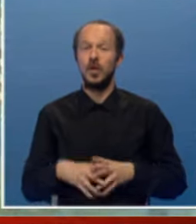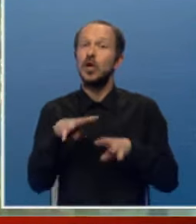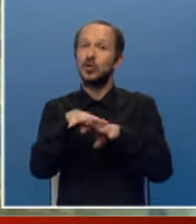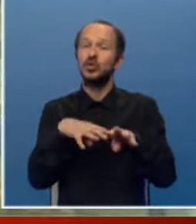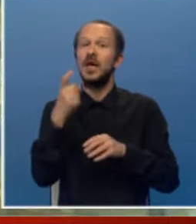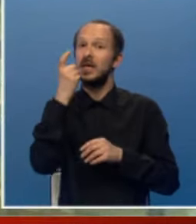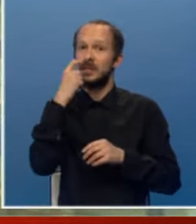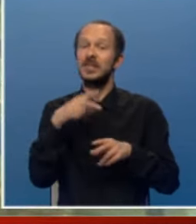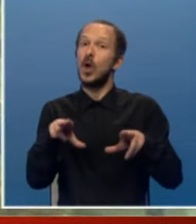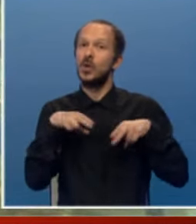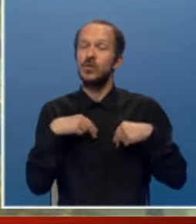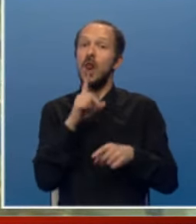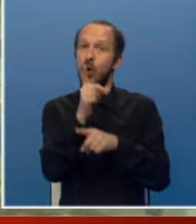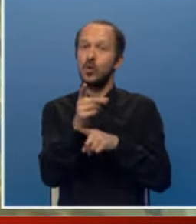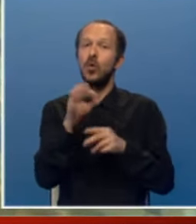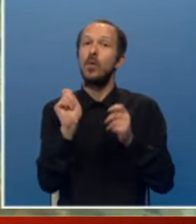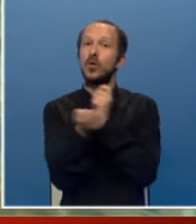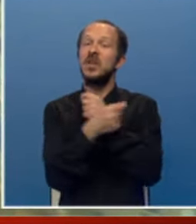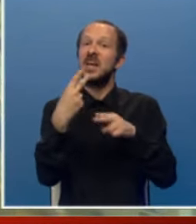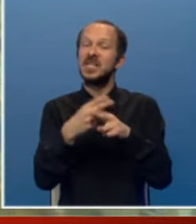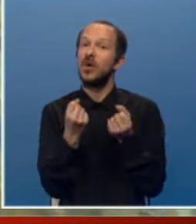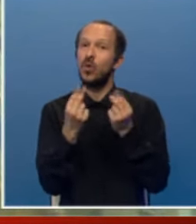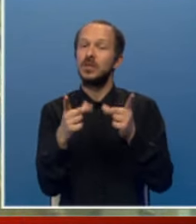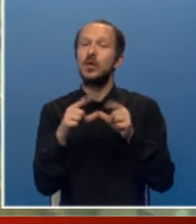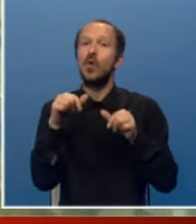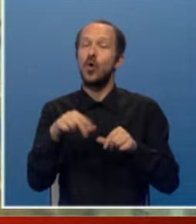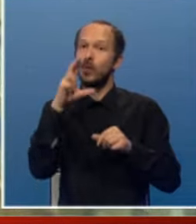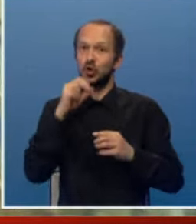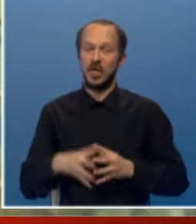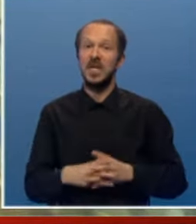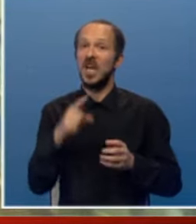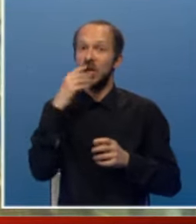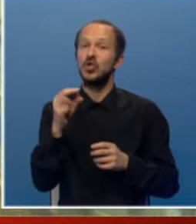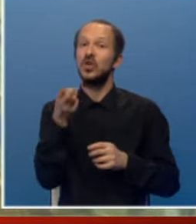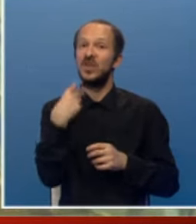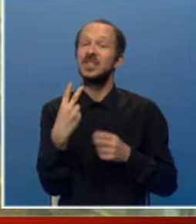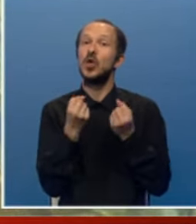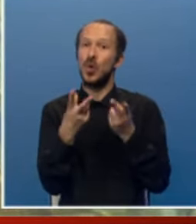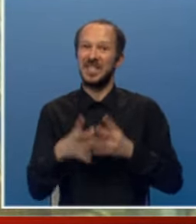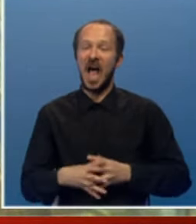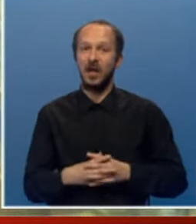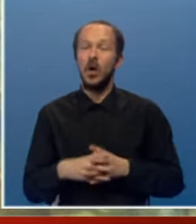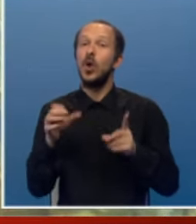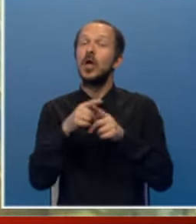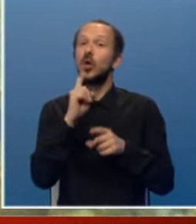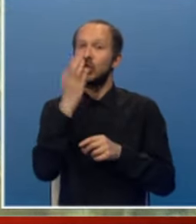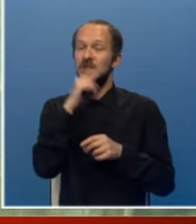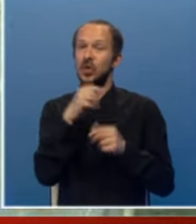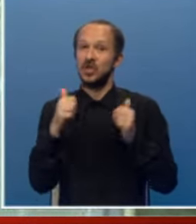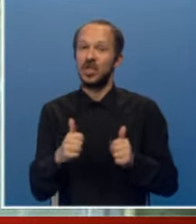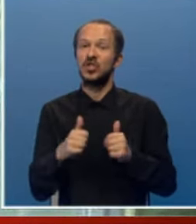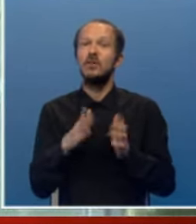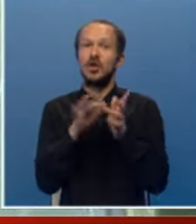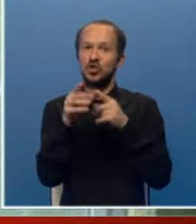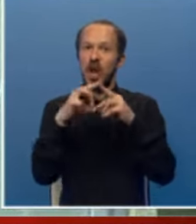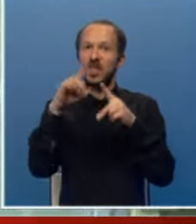Skupština Srebrenice usvojila odluku o promjeni naziva ulica u ovoj opštini. Riječ je o 20 ulica, od kojih će se dosadašnja